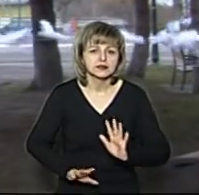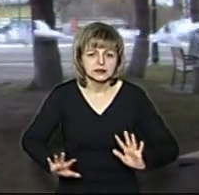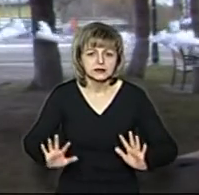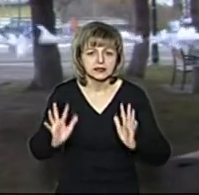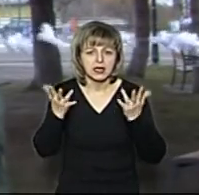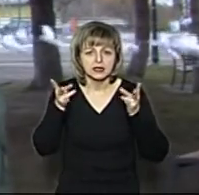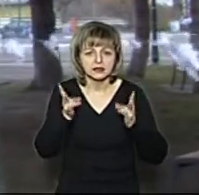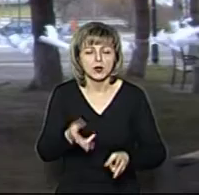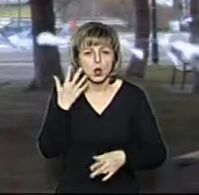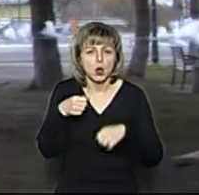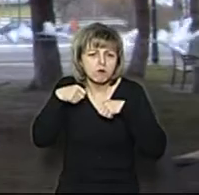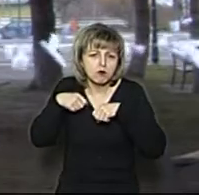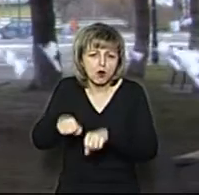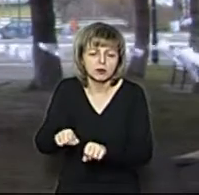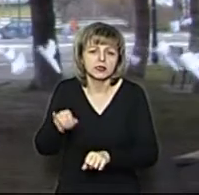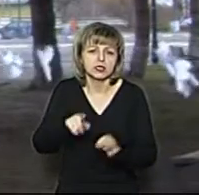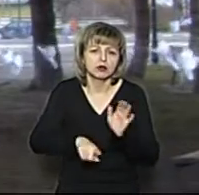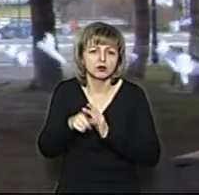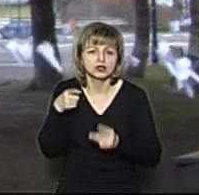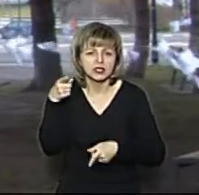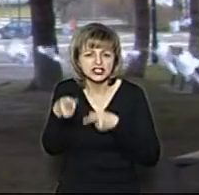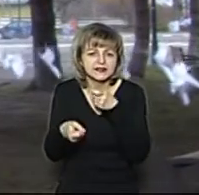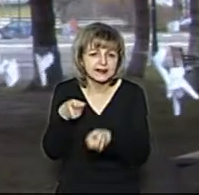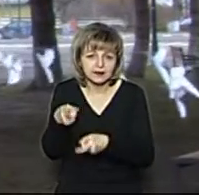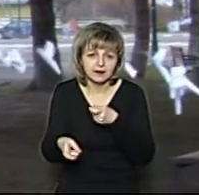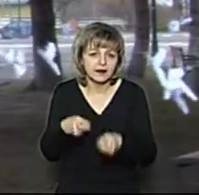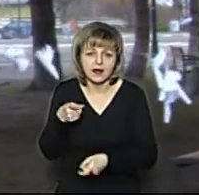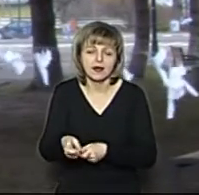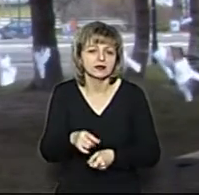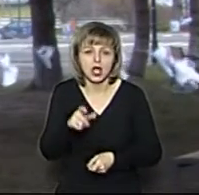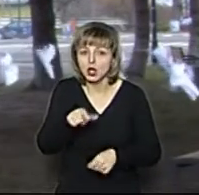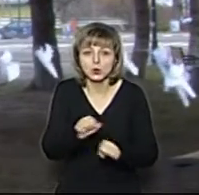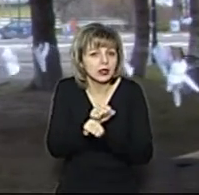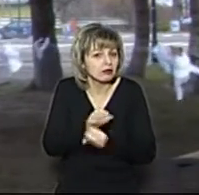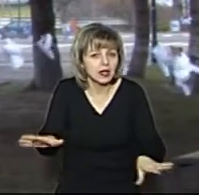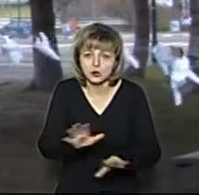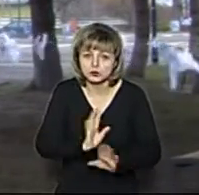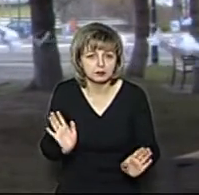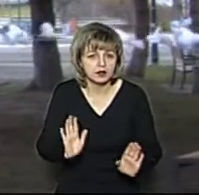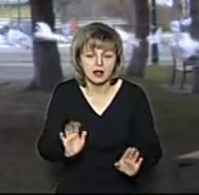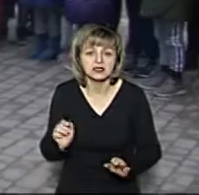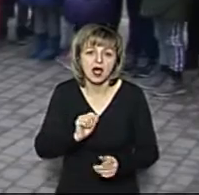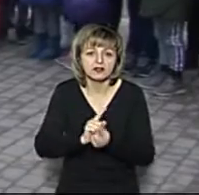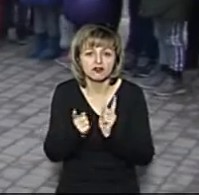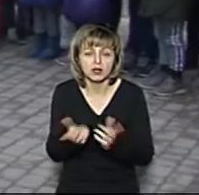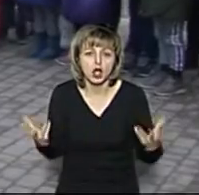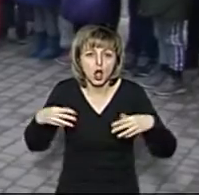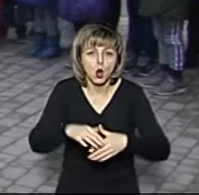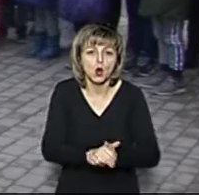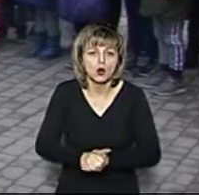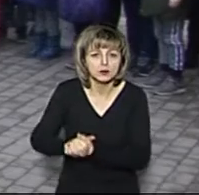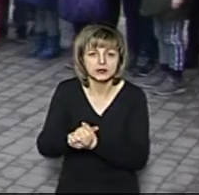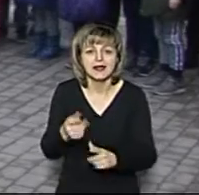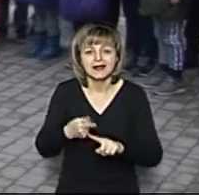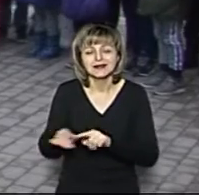сталася біда, коли побили, почали стріляти, і всі не порозбігалися, а об'єдналися. Акція